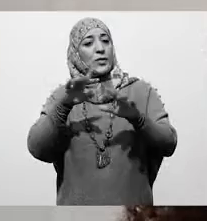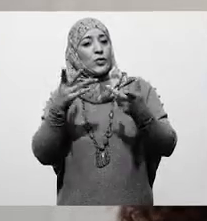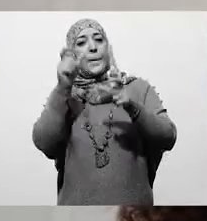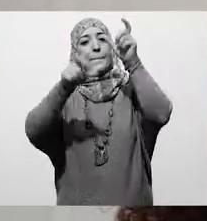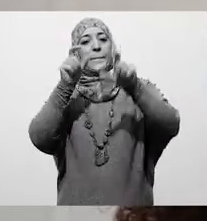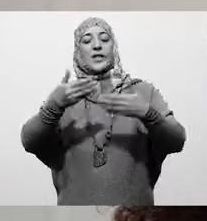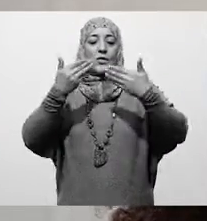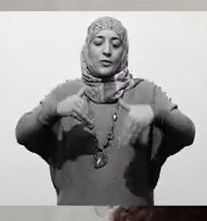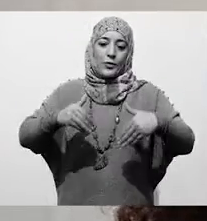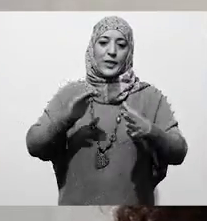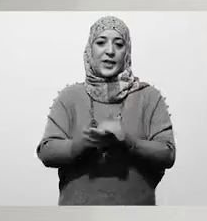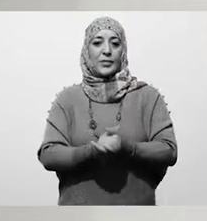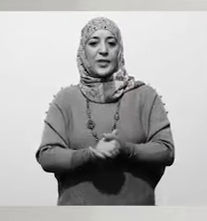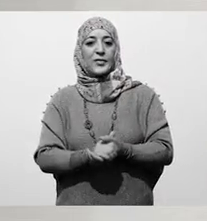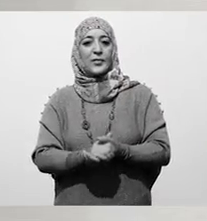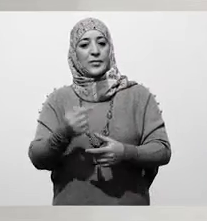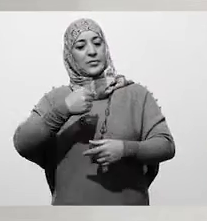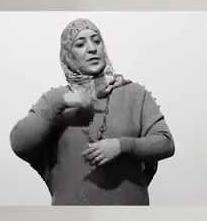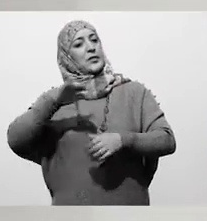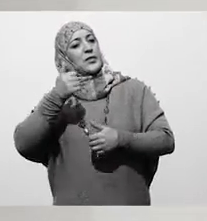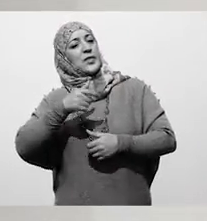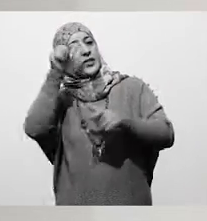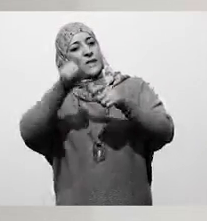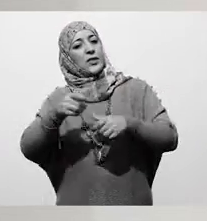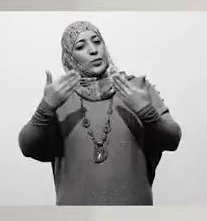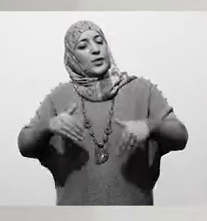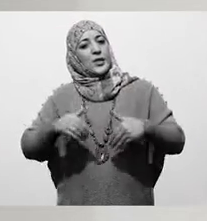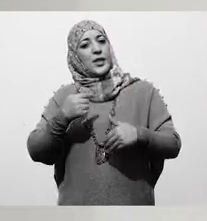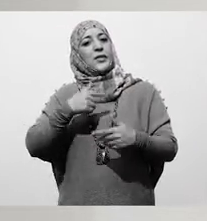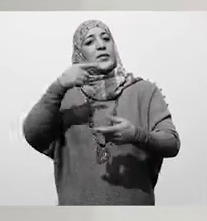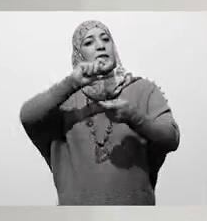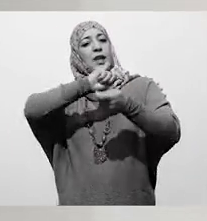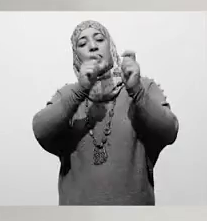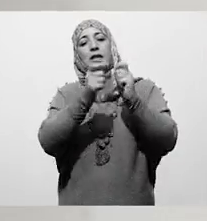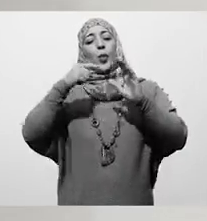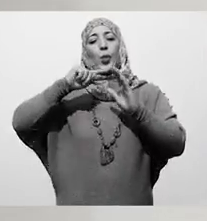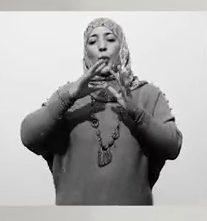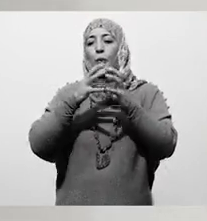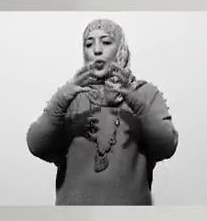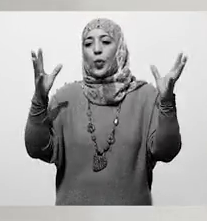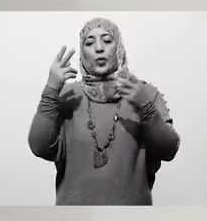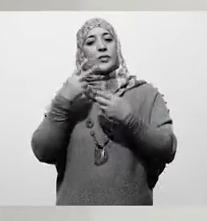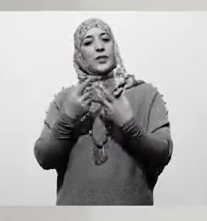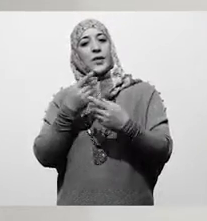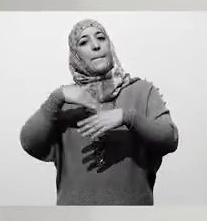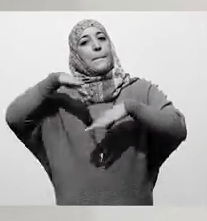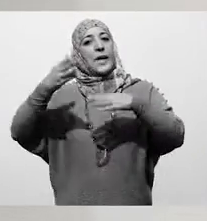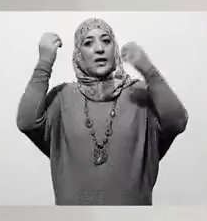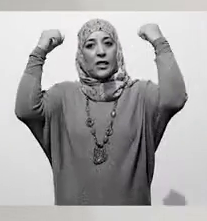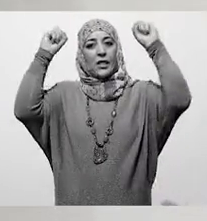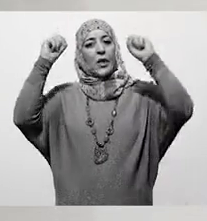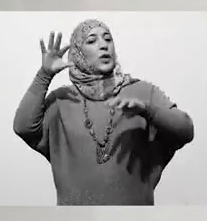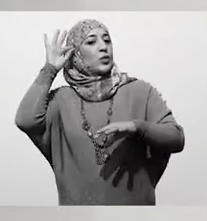a les personnes en situation de handicap. أنا كشخص ذوي إعاقة لقيت تغيير كبير خاصة بعد الثورة